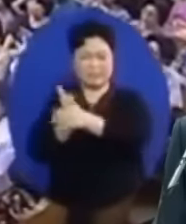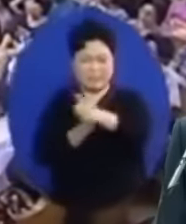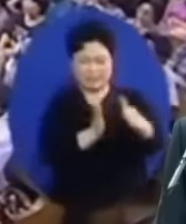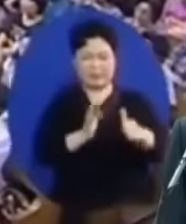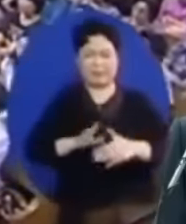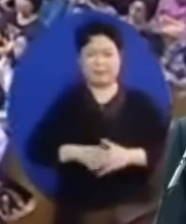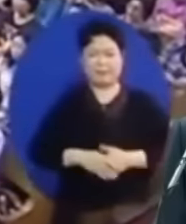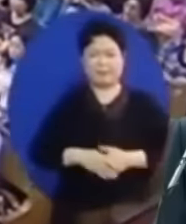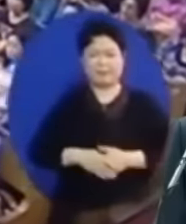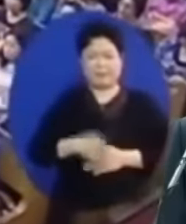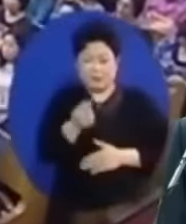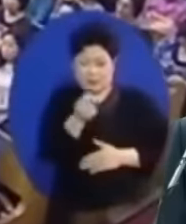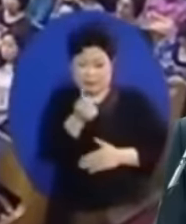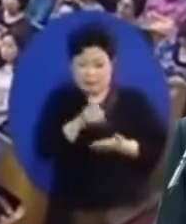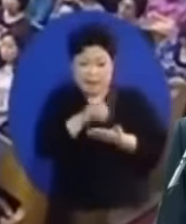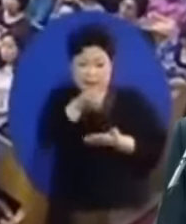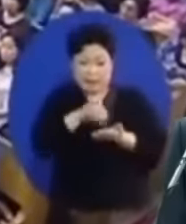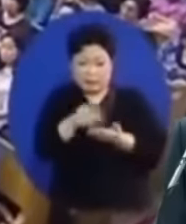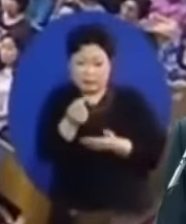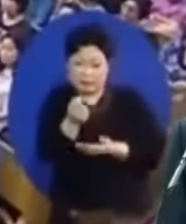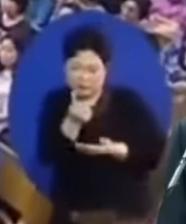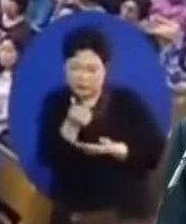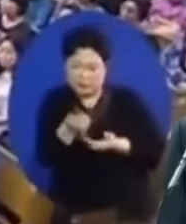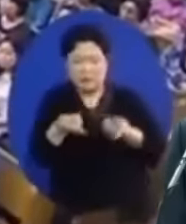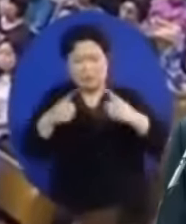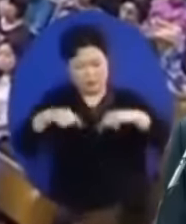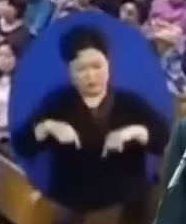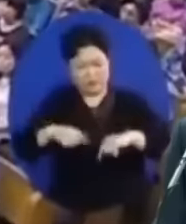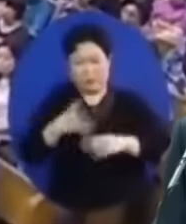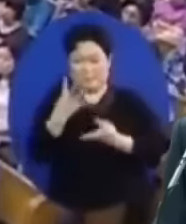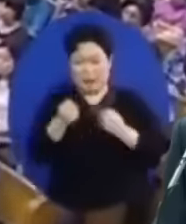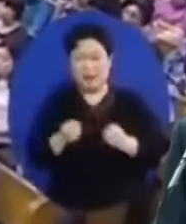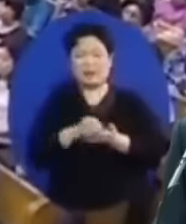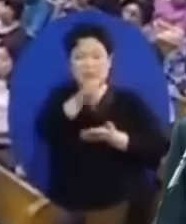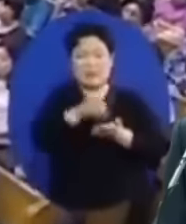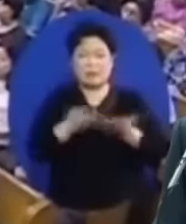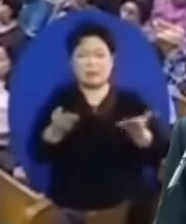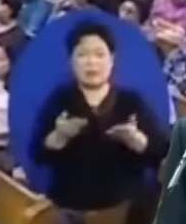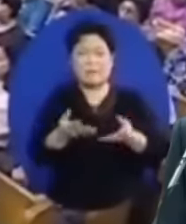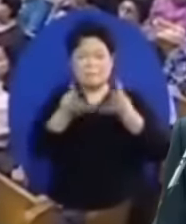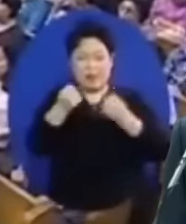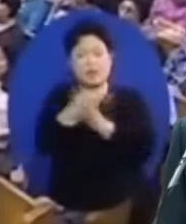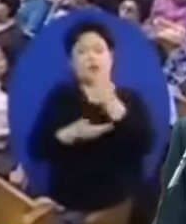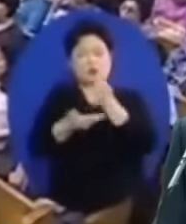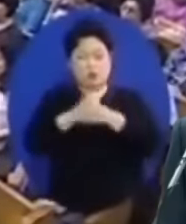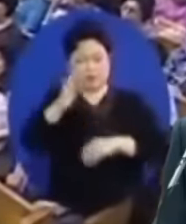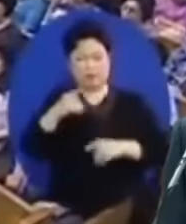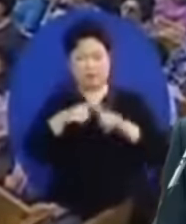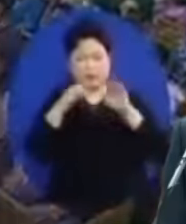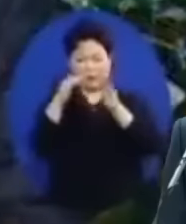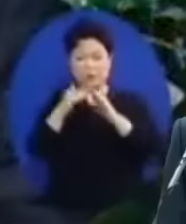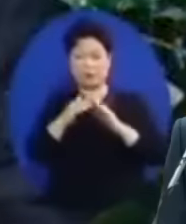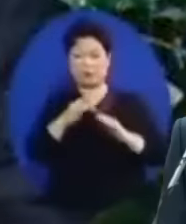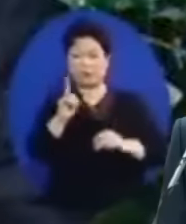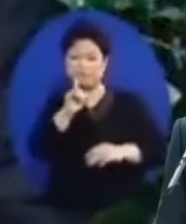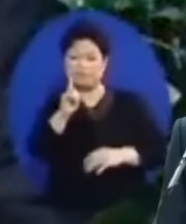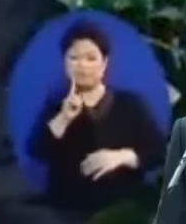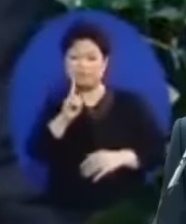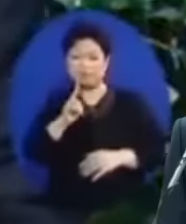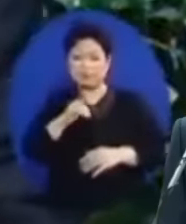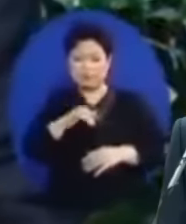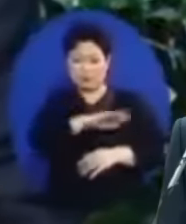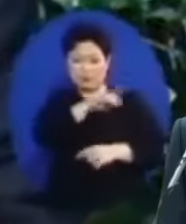것입니다. 적게 나누면 적게 거두고 많이 나누면 많이 거두는 것입니다. 교회도 한 가지인 것입니다. 우리가